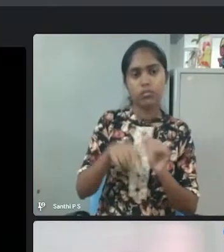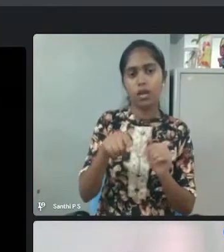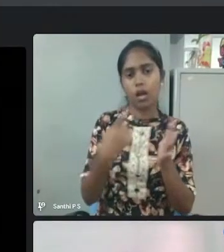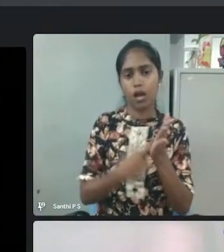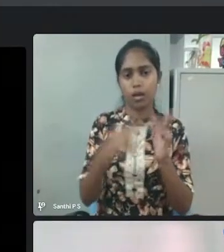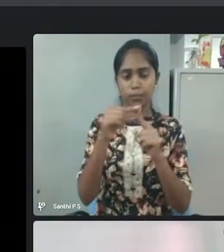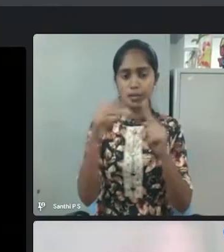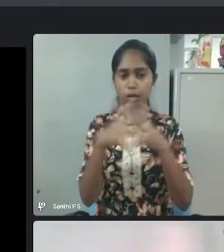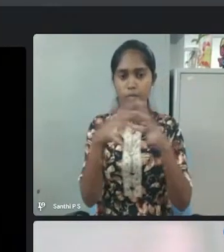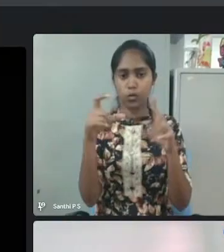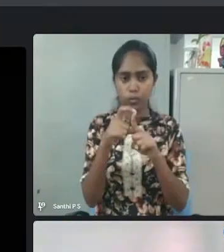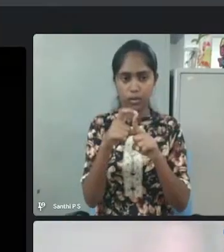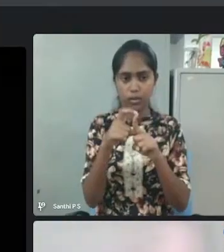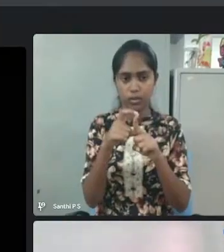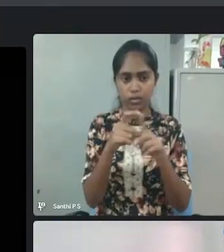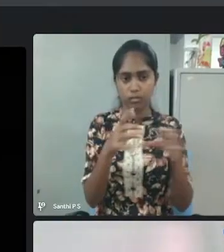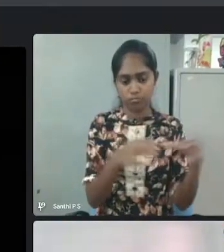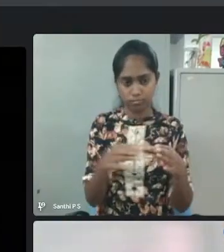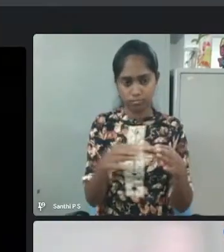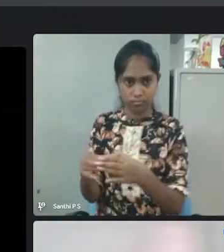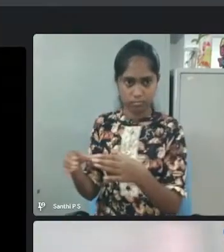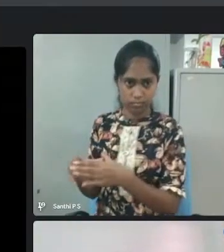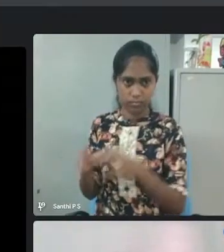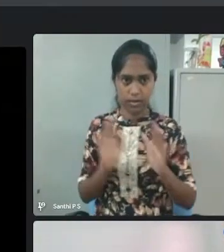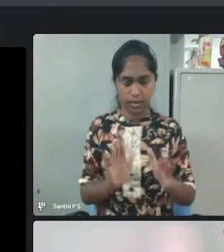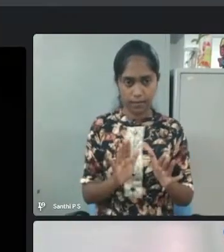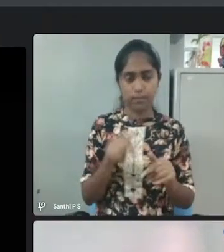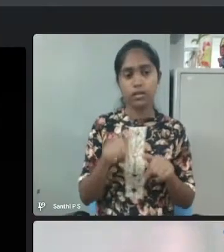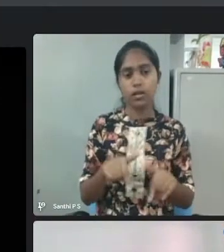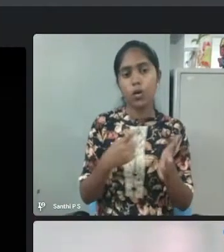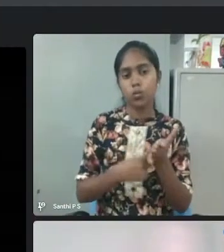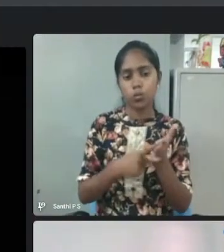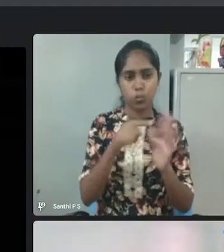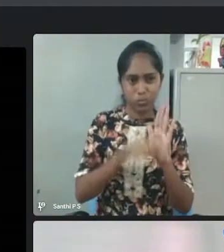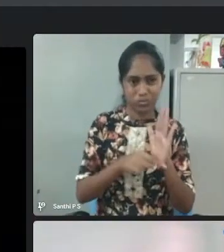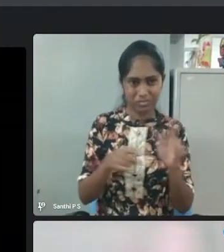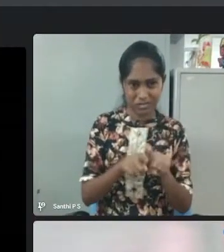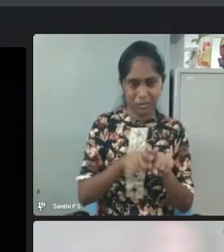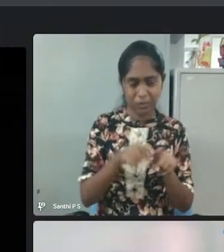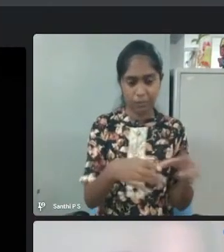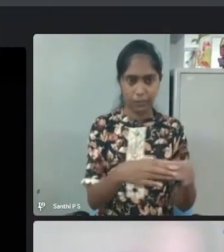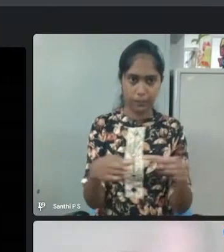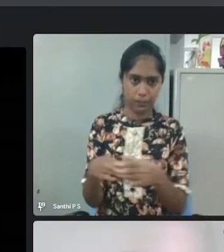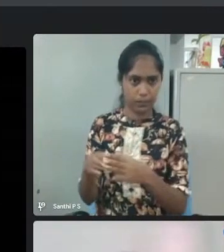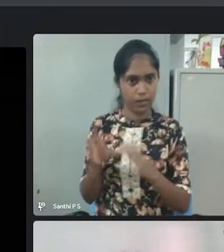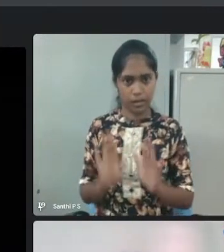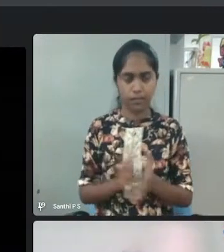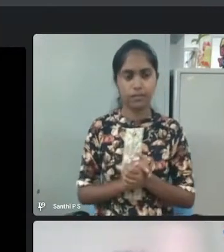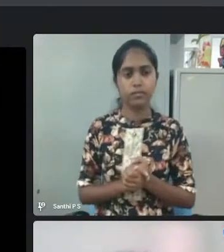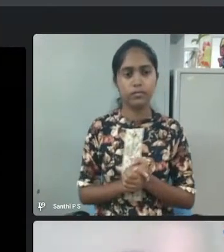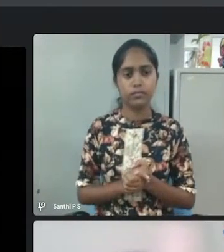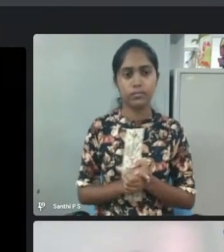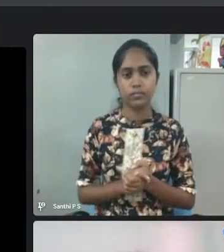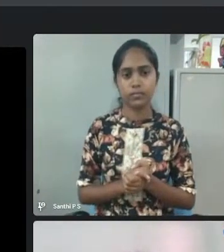ആക്ട് പ്രകാരം അതിനെ തരംതിരിച്ചിരിക്കുന്നു. അതിനൊരു മാനദണ്ഡം കൊടുത്തിരിക്കുന്നു. അത് പ്രകാരമാണ് നയങ്ങൾ പലപ്പോഴും രൂപീകരിച്ചിരിക്കുന്നത്.